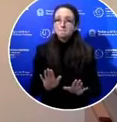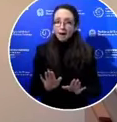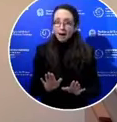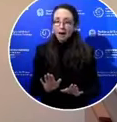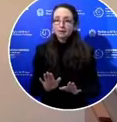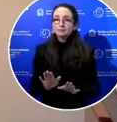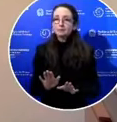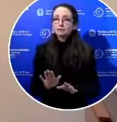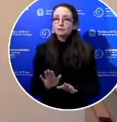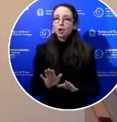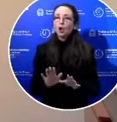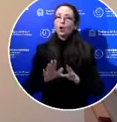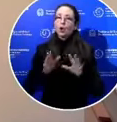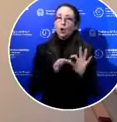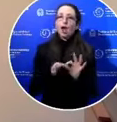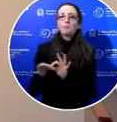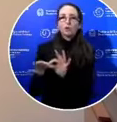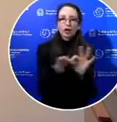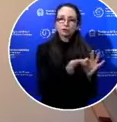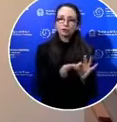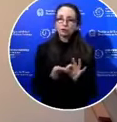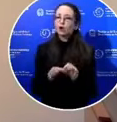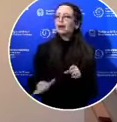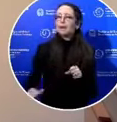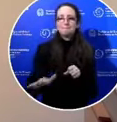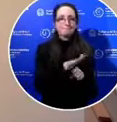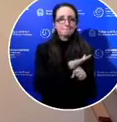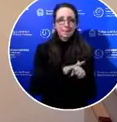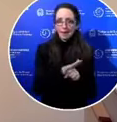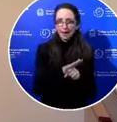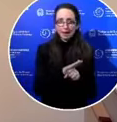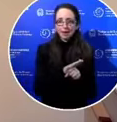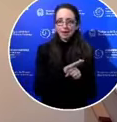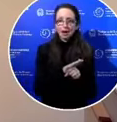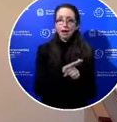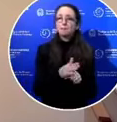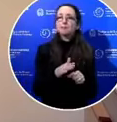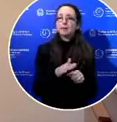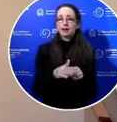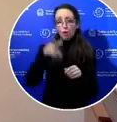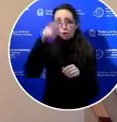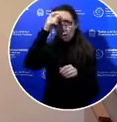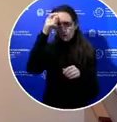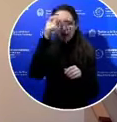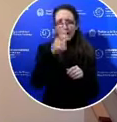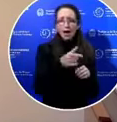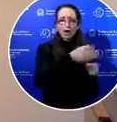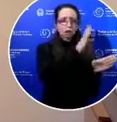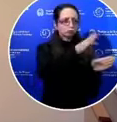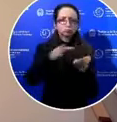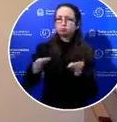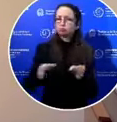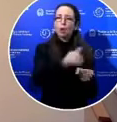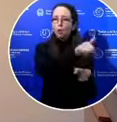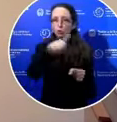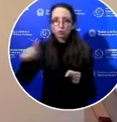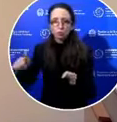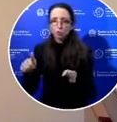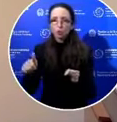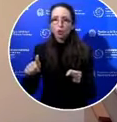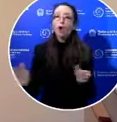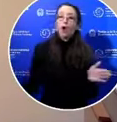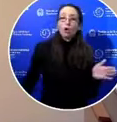piena collaborazione tra i diversi attori e tutti i livelli di governo e di responsabilità, coinvolgendo in modo